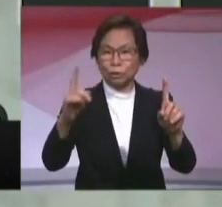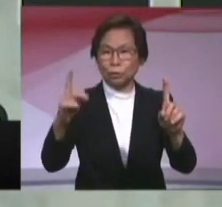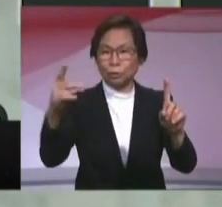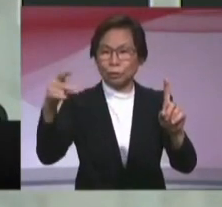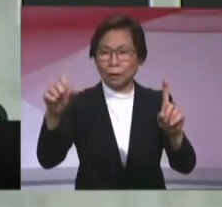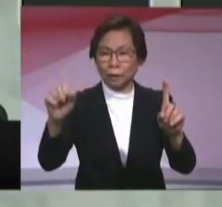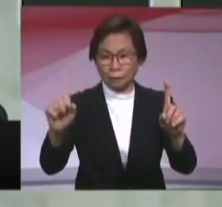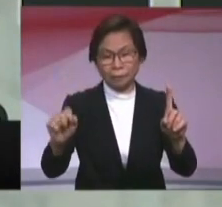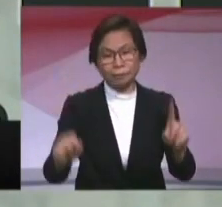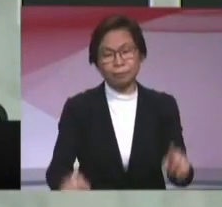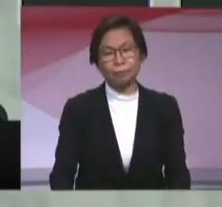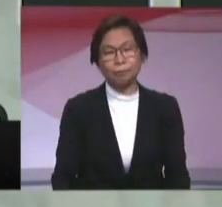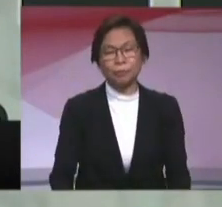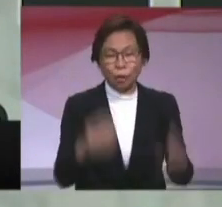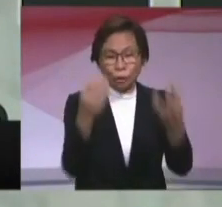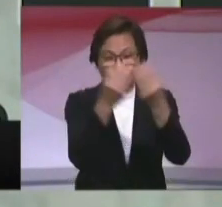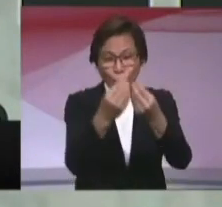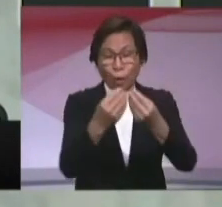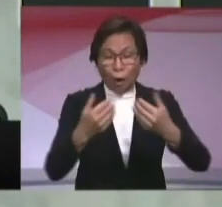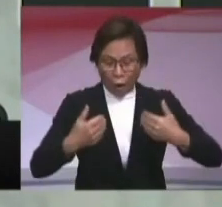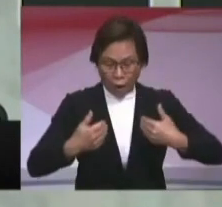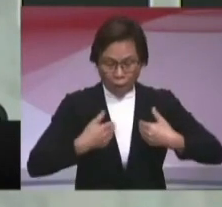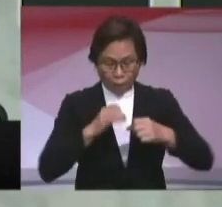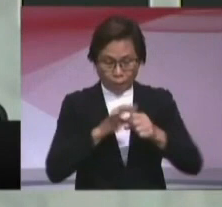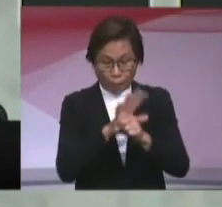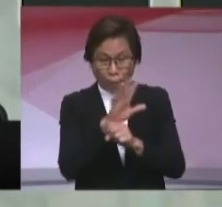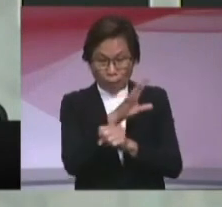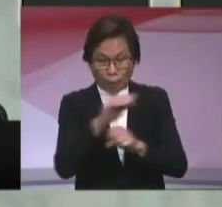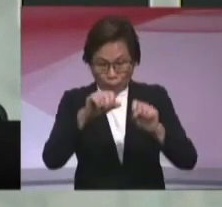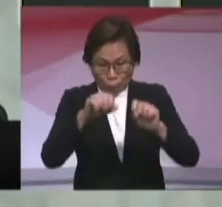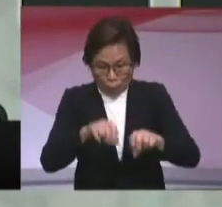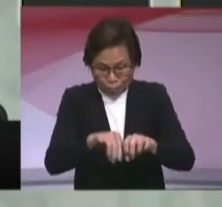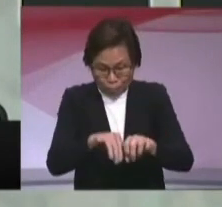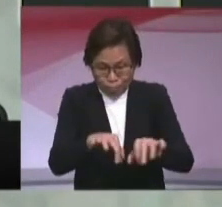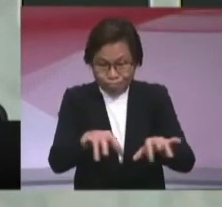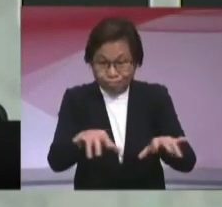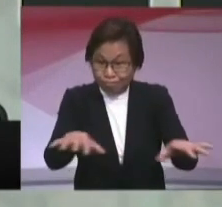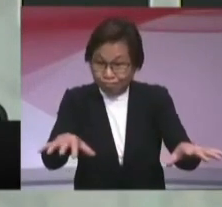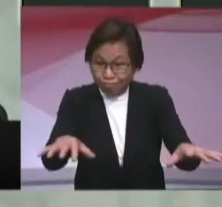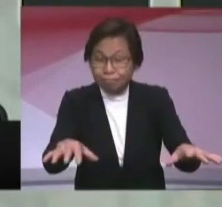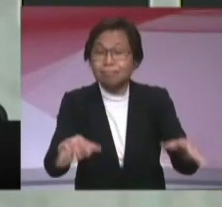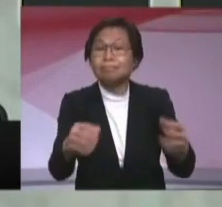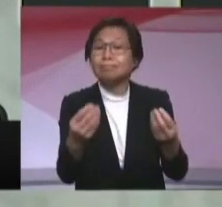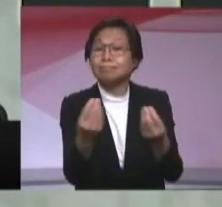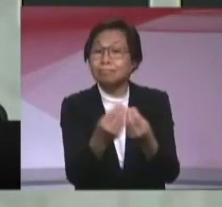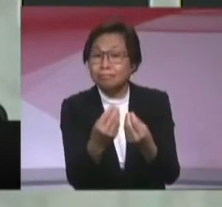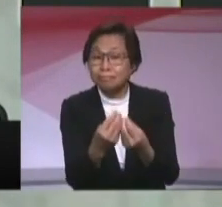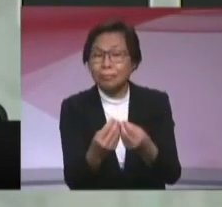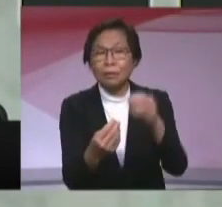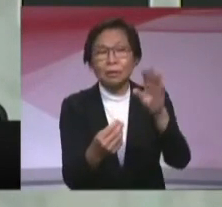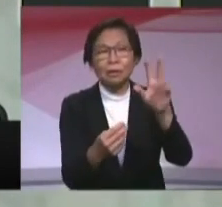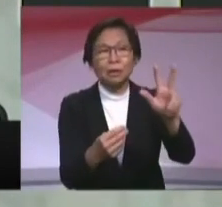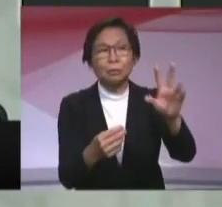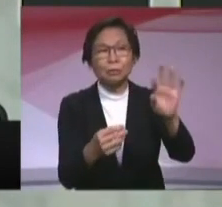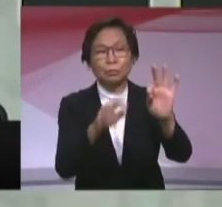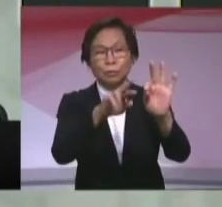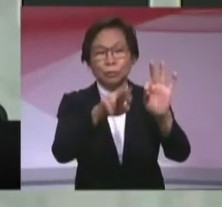165,371 kes. Manakala jumlah kes aktif dengan boleh jangkitan COVID-19 adalah